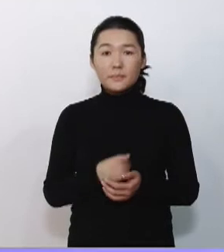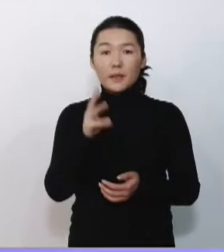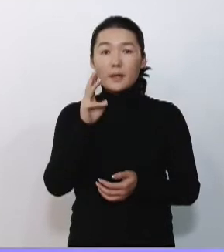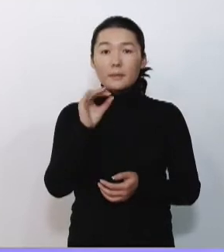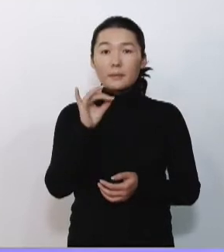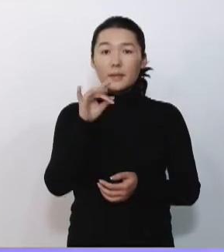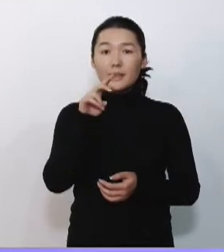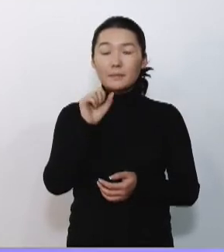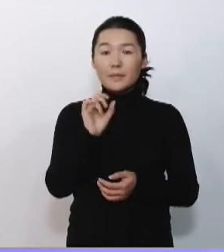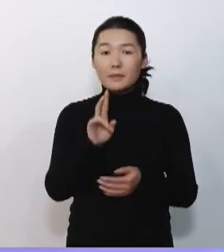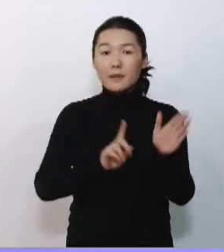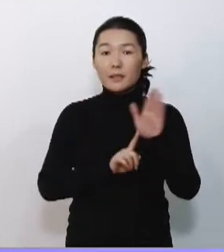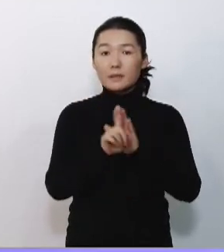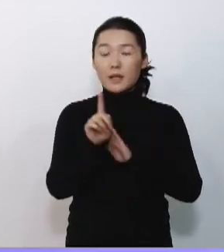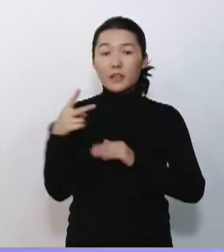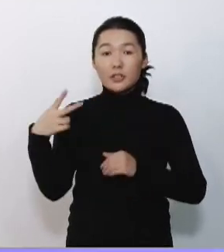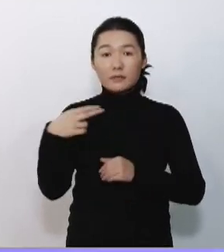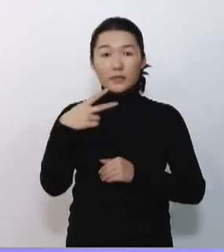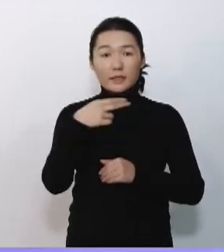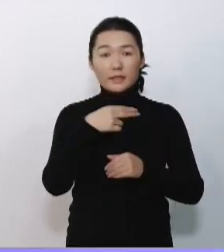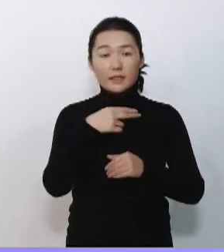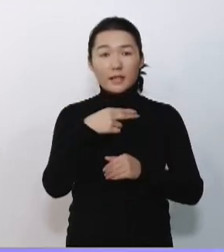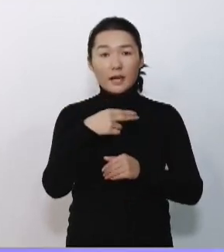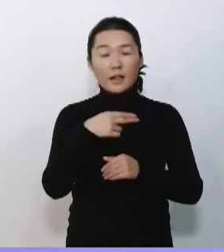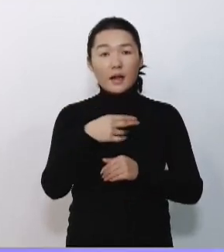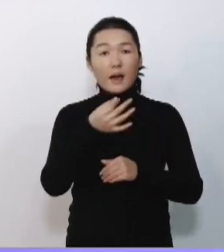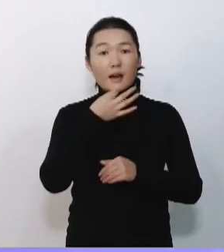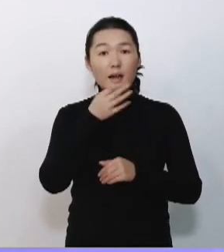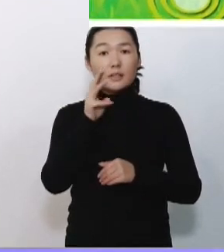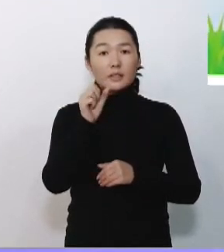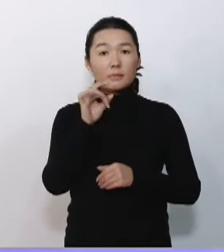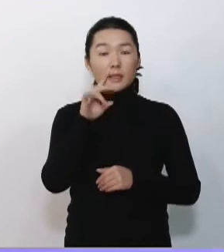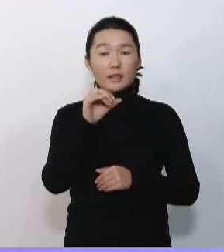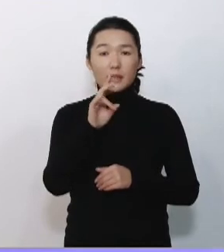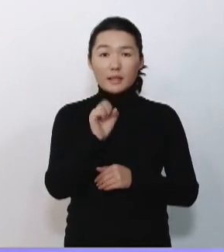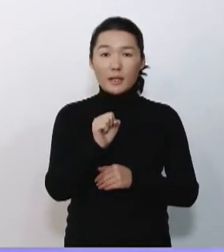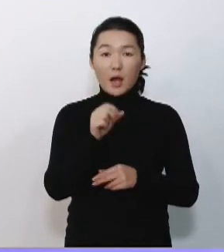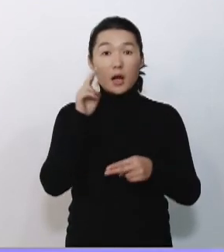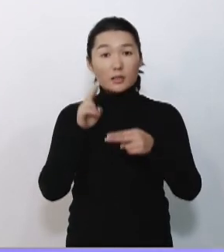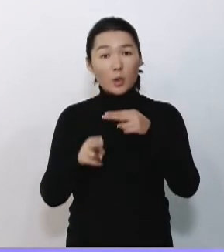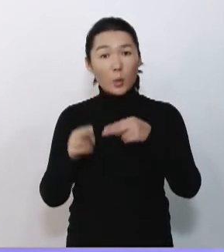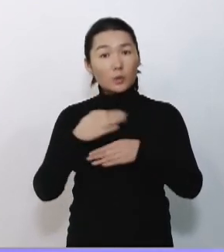Мерлан начал вырезать раньше Марлена, а закончил позже.